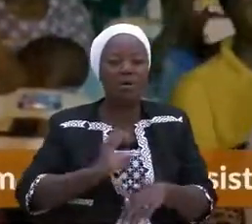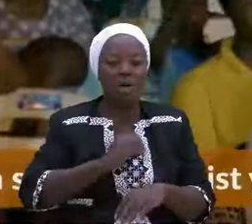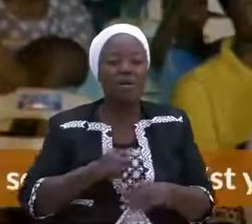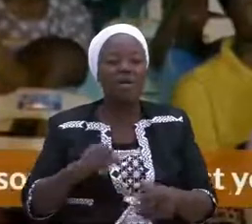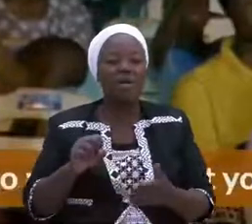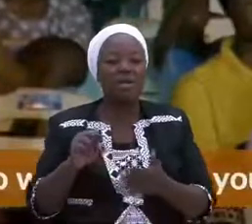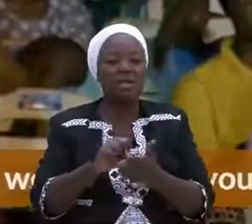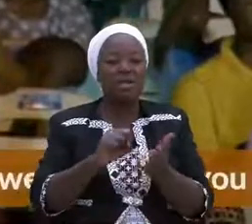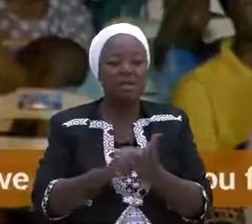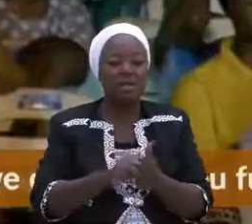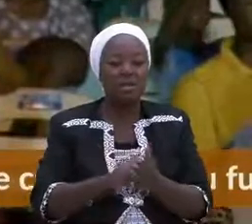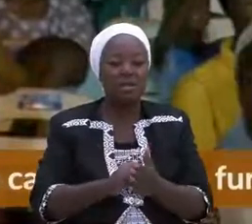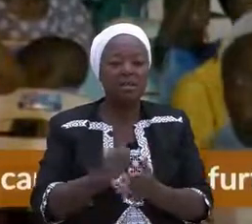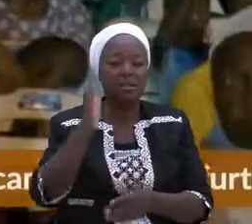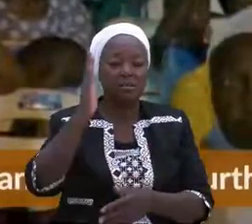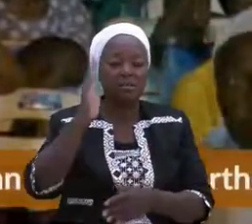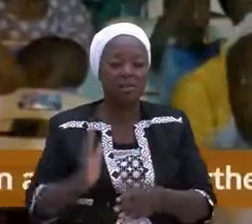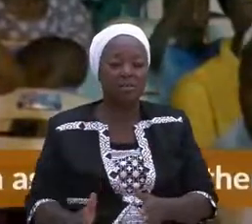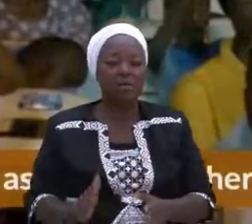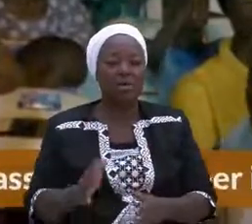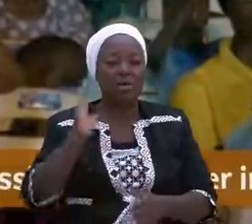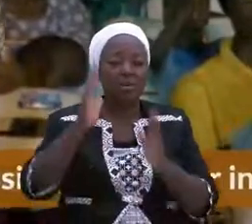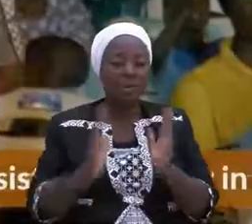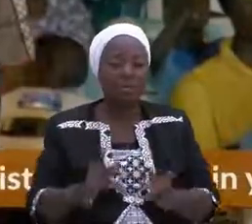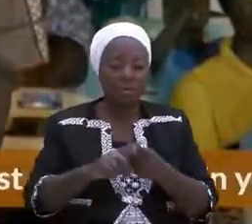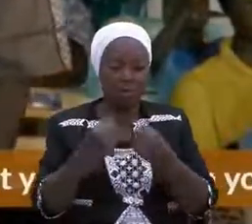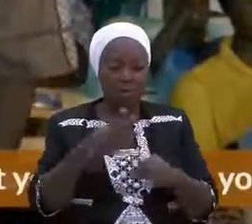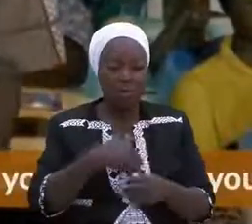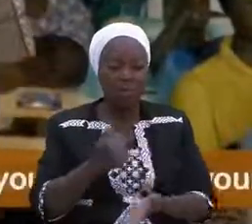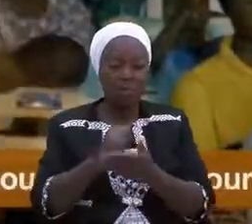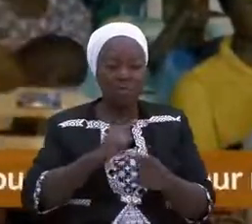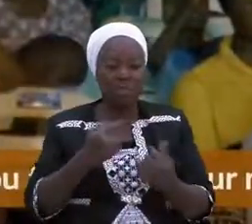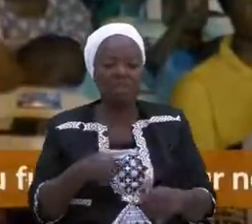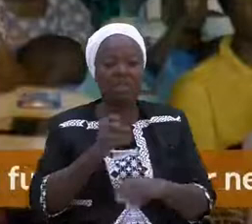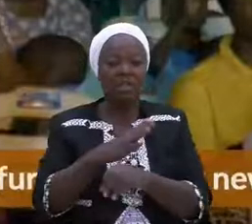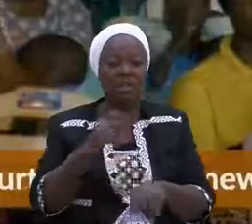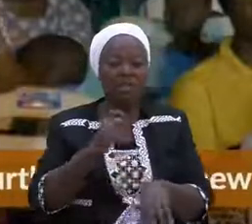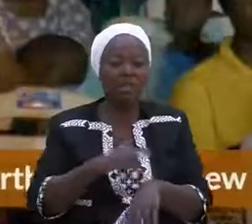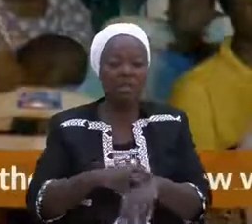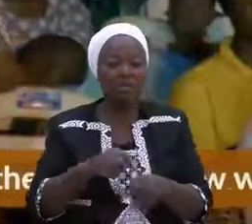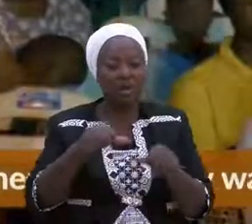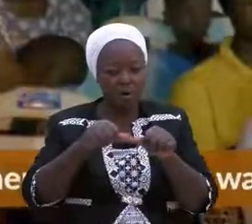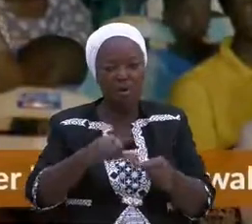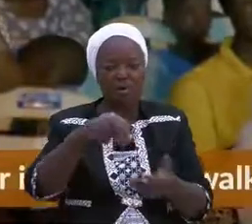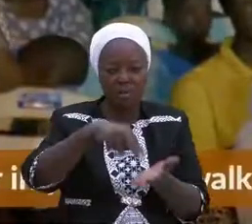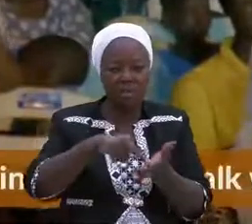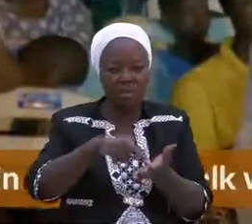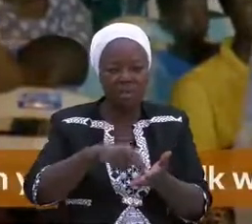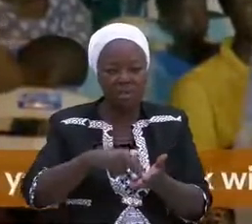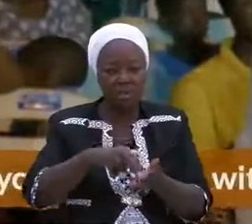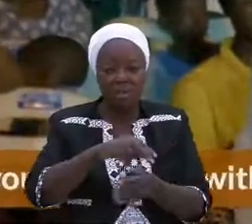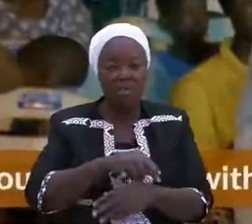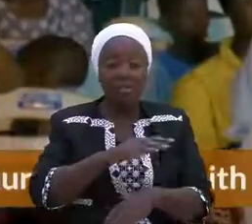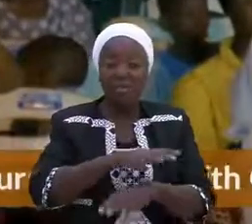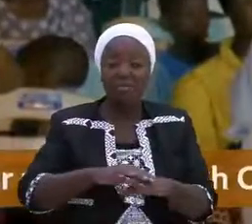Donc notre pasteur d'État va conduire la session des conseils. Toujours debout, je